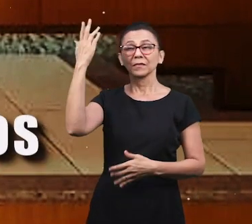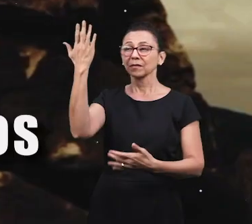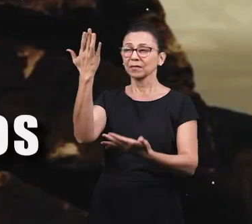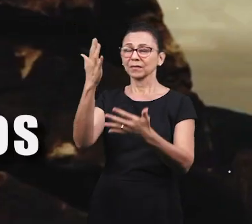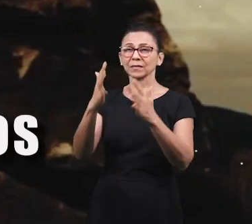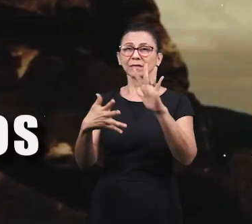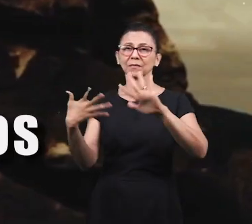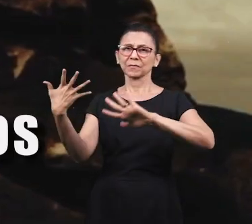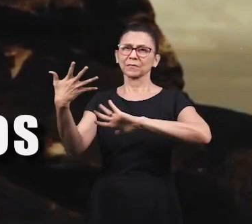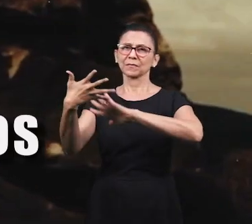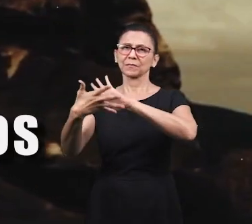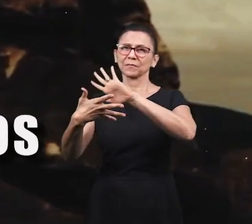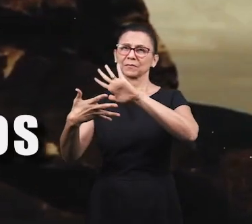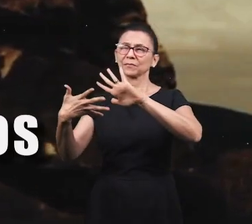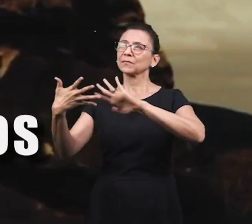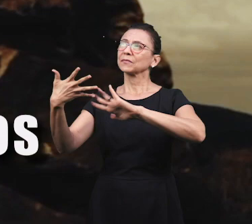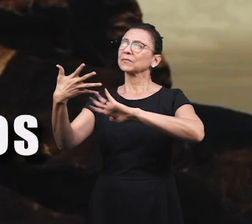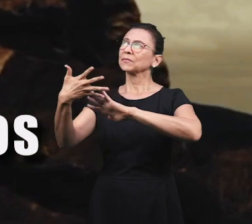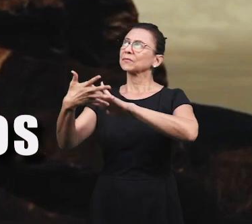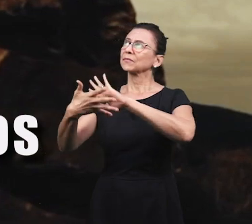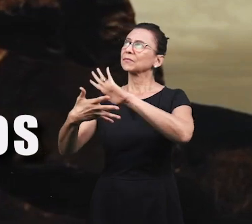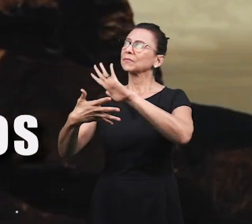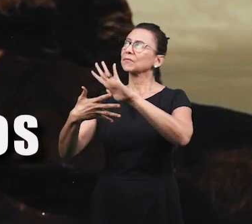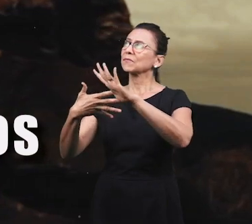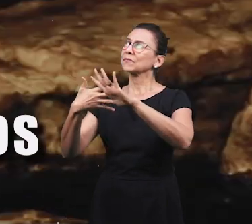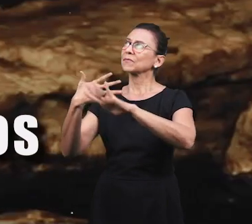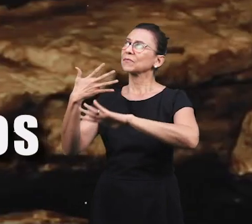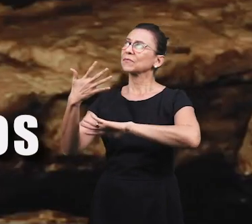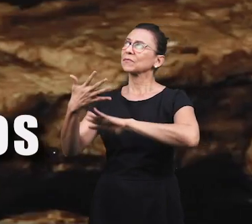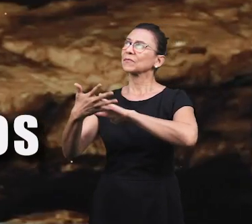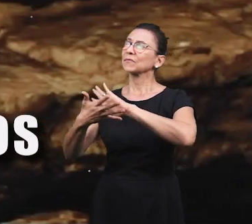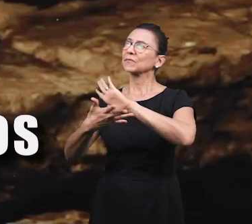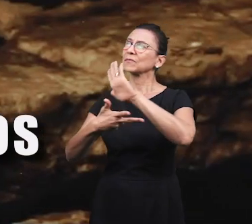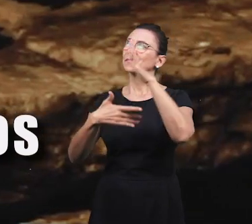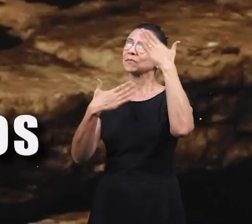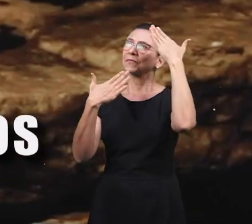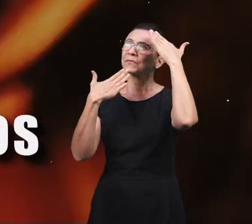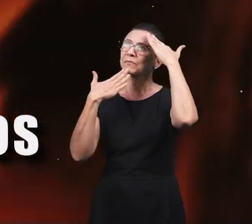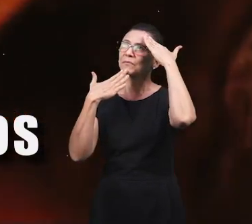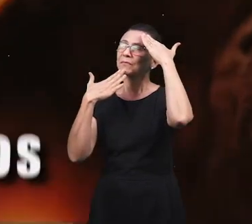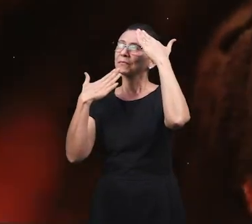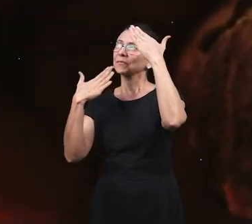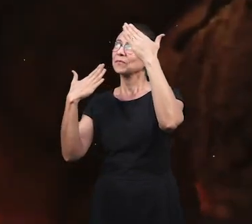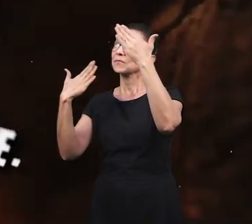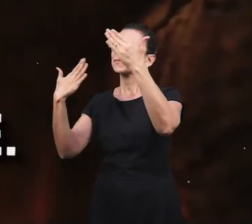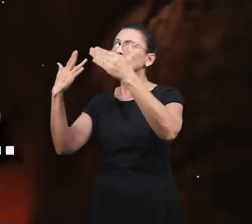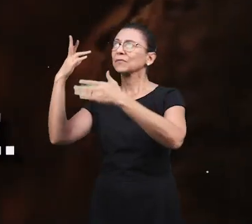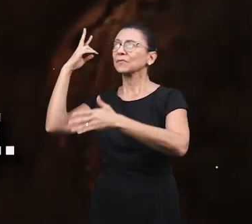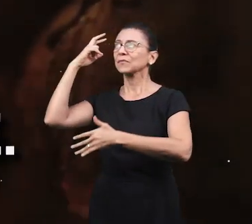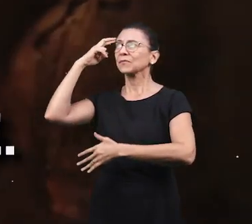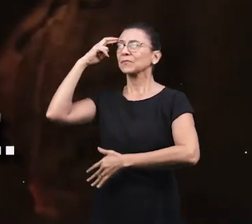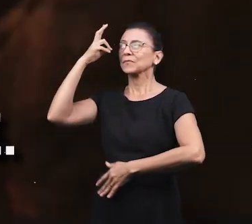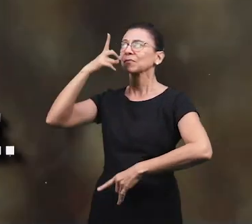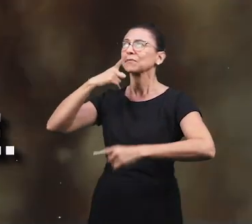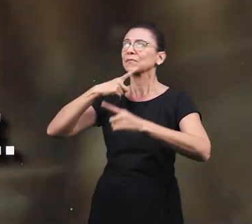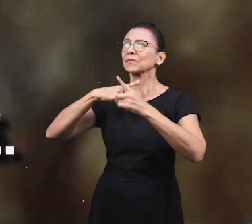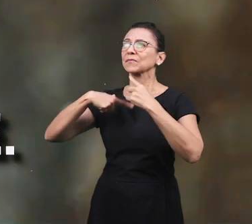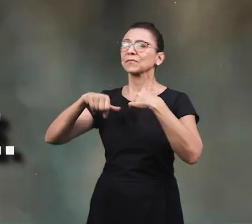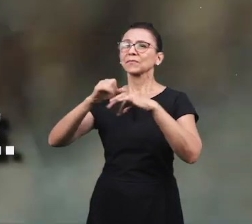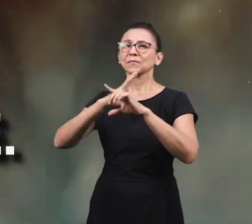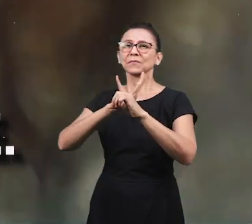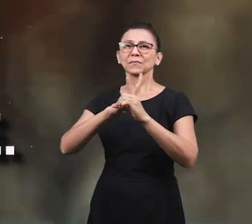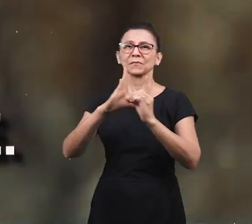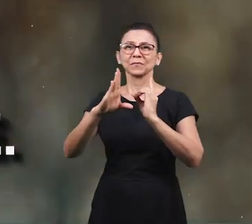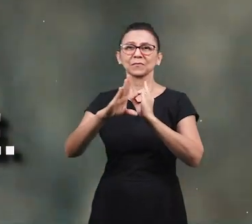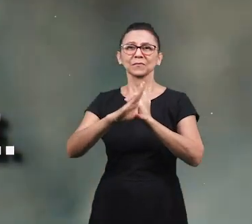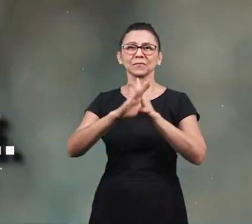Seja o levantar de minhas mãos como